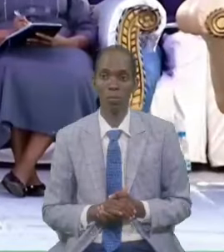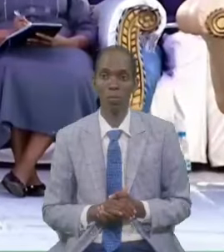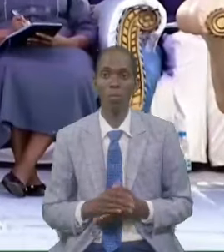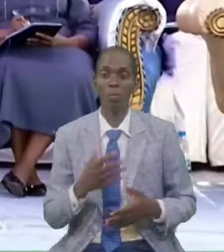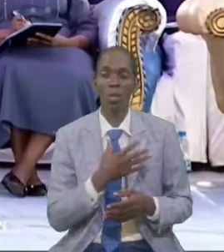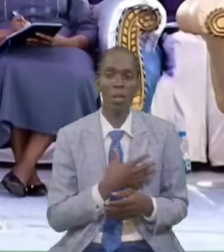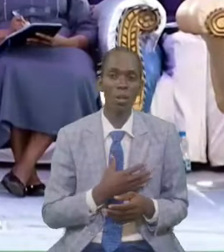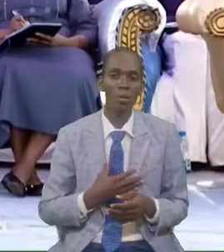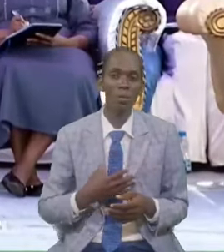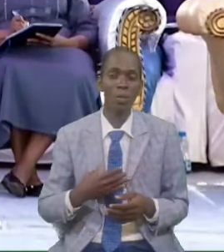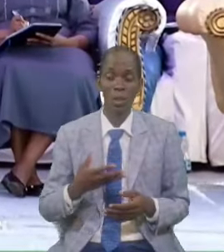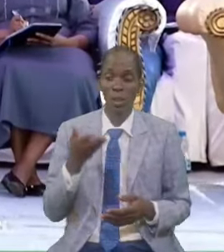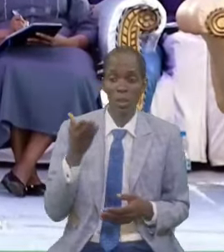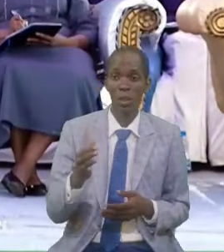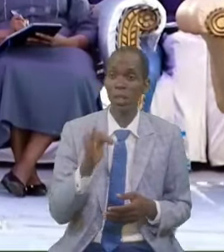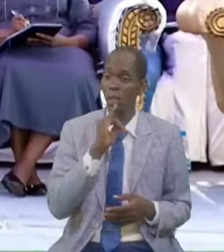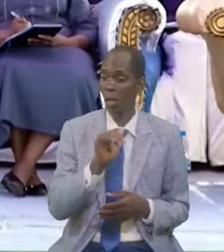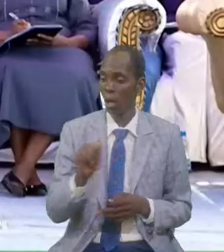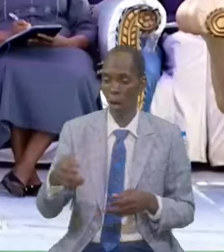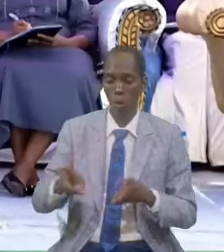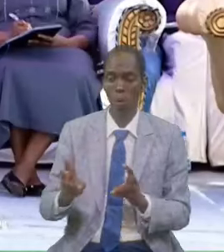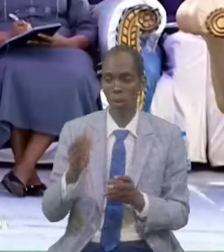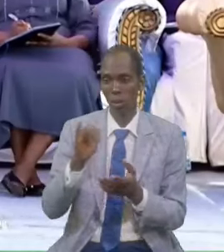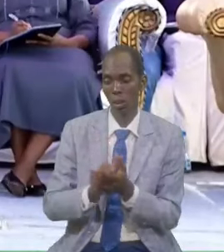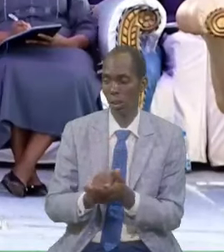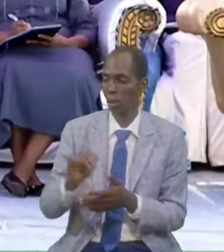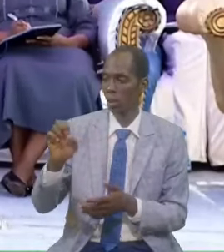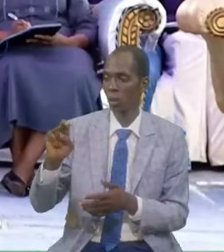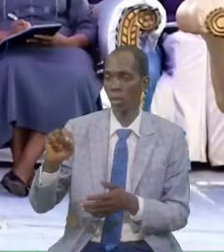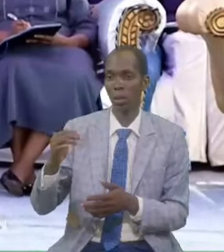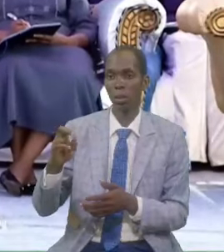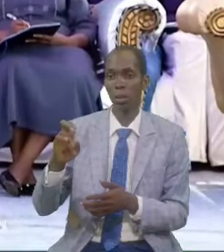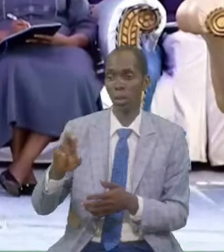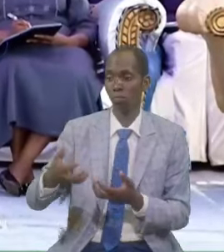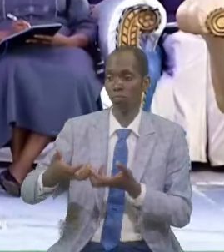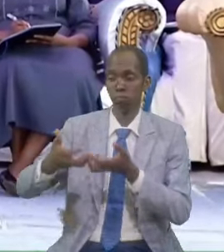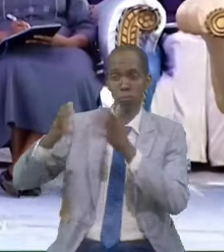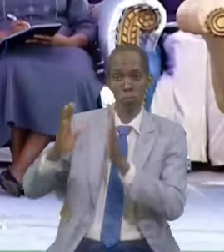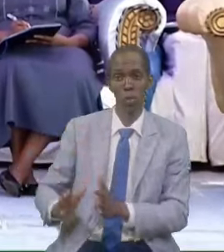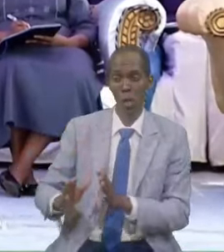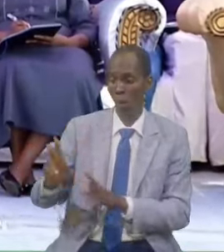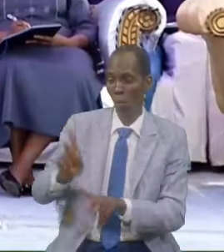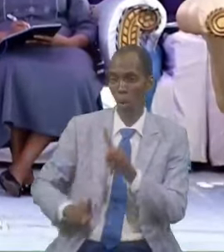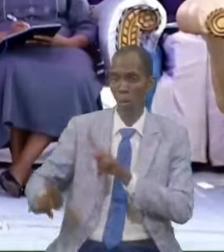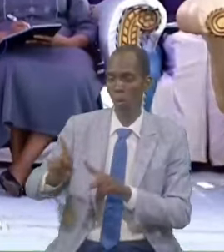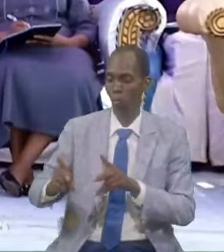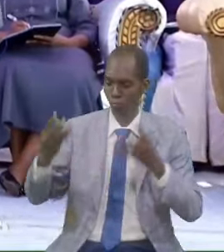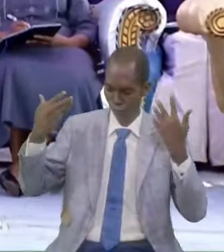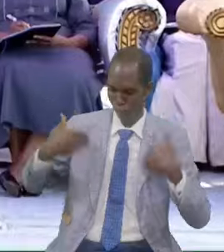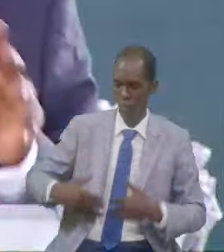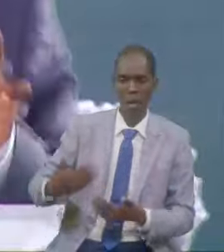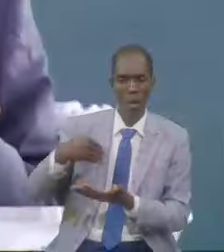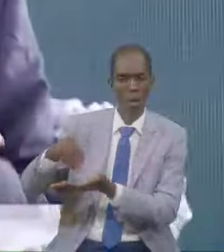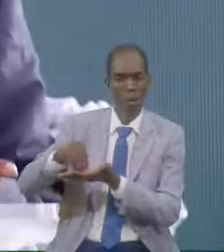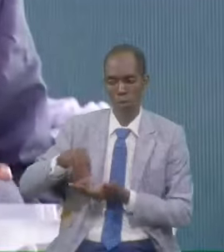is a way engineers form men, there's a way they appear. ఒక వ్యక్తి ప్రఖ్యాత స్థాయిలో ఉంటే వారి రూపలావణ్యాన్ని బట్టి